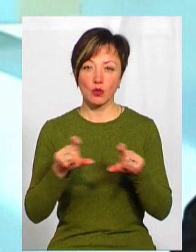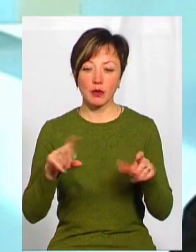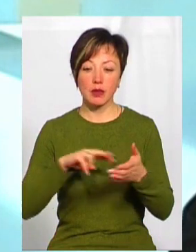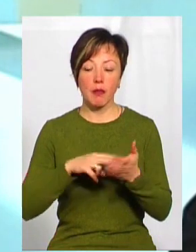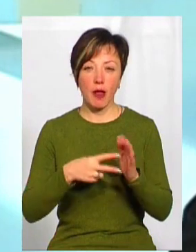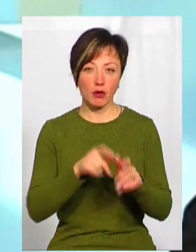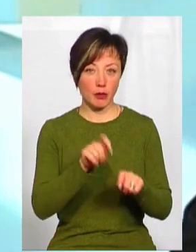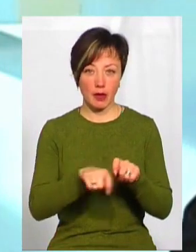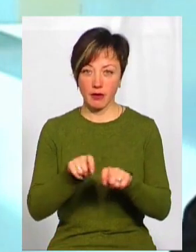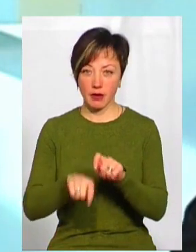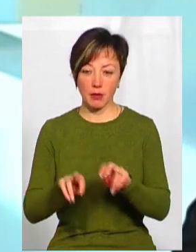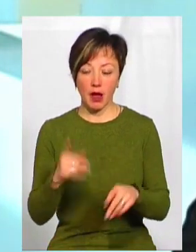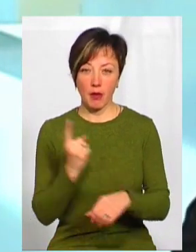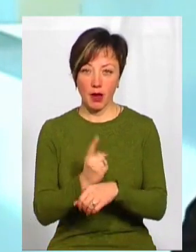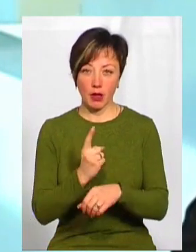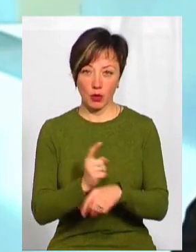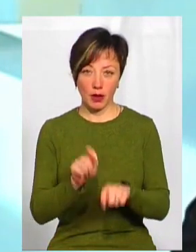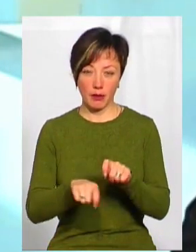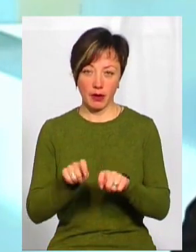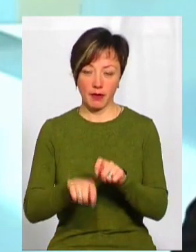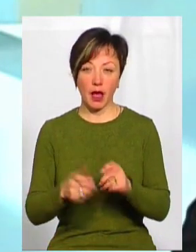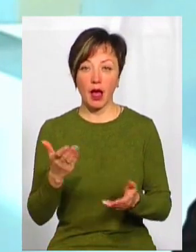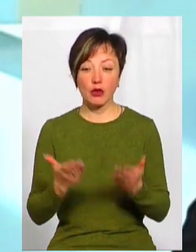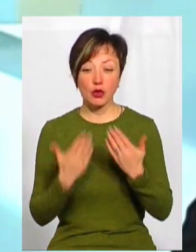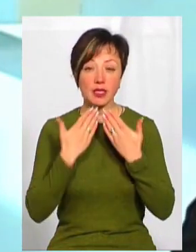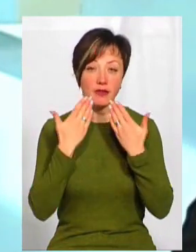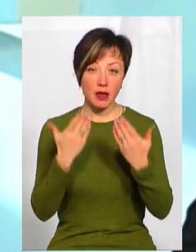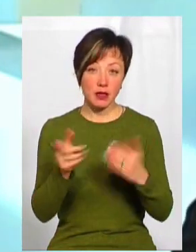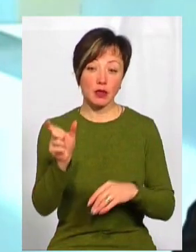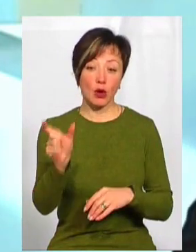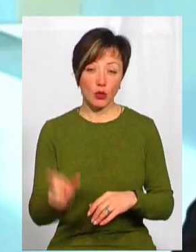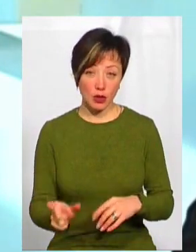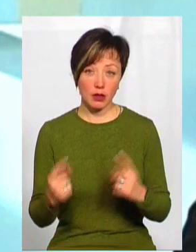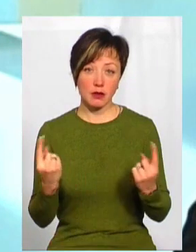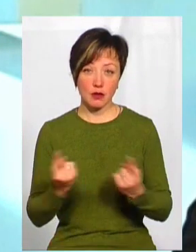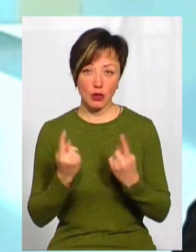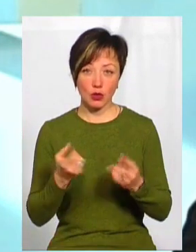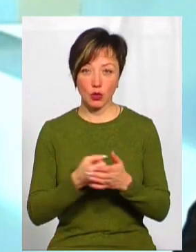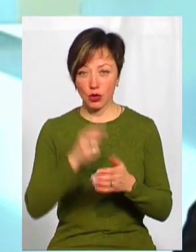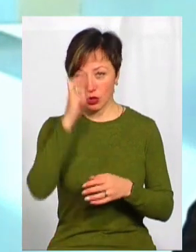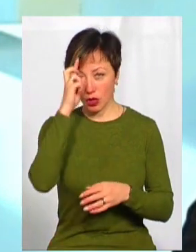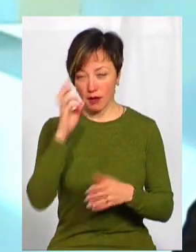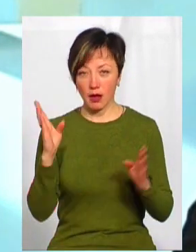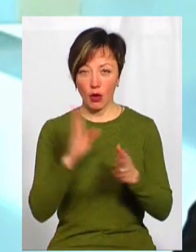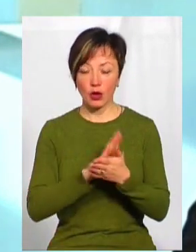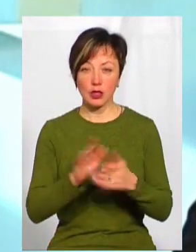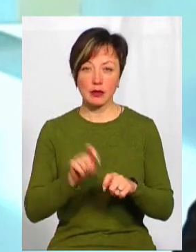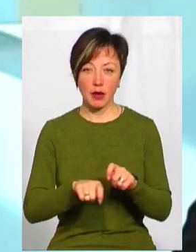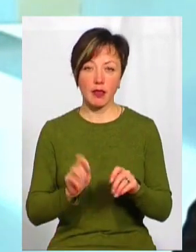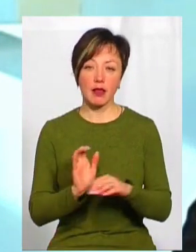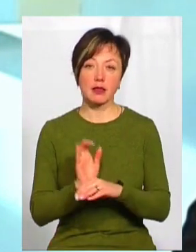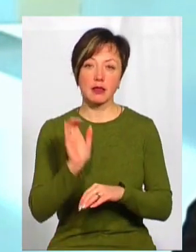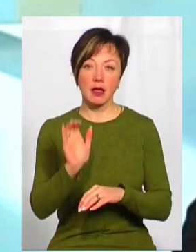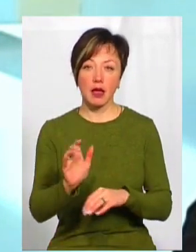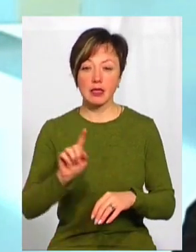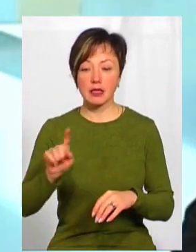плановими перевірками, так як мораторій на перевірки. Якщо ж звернеться фізична особа до Державної екологічної інспекції, вони